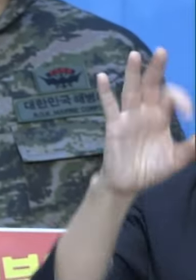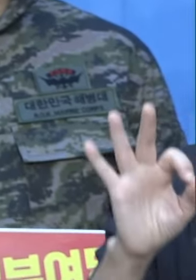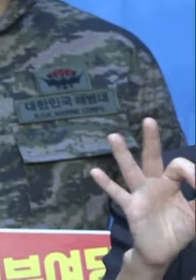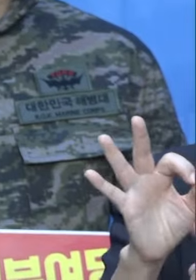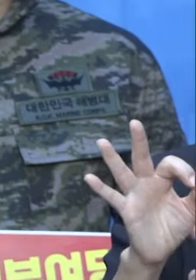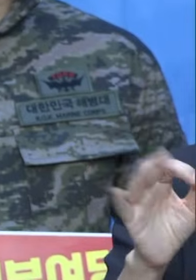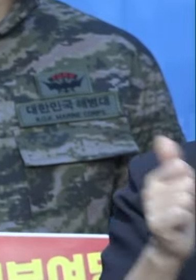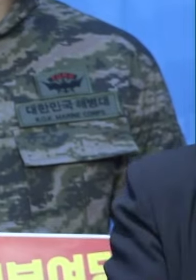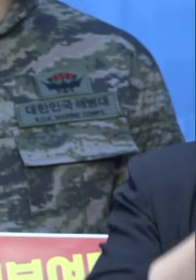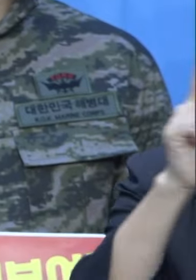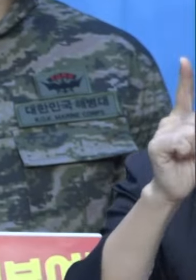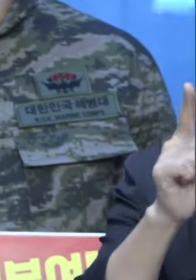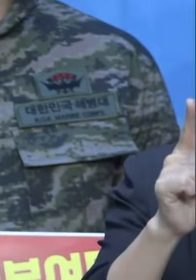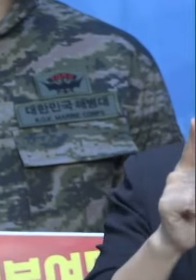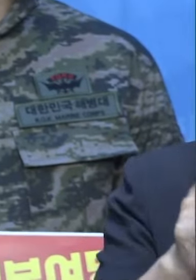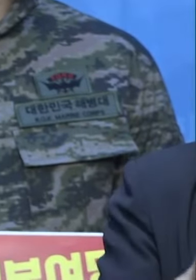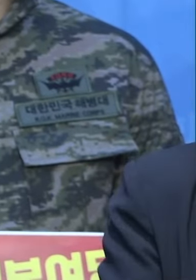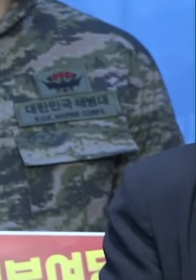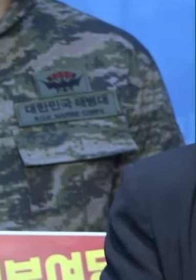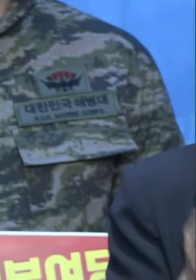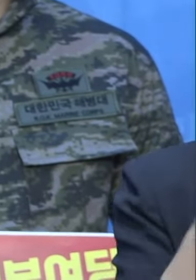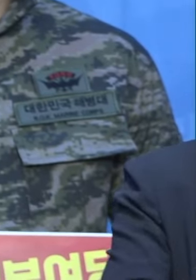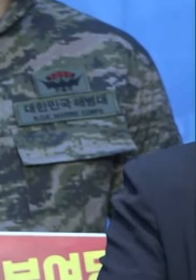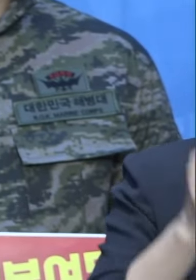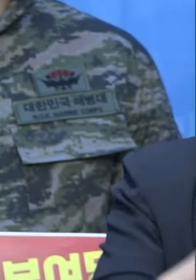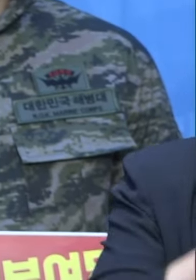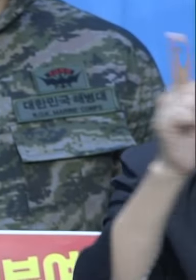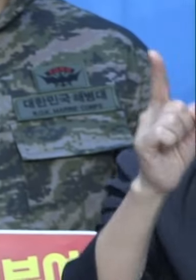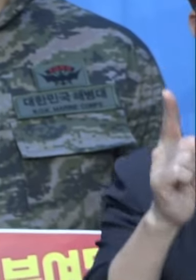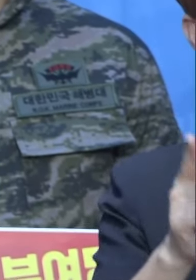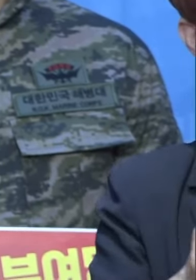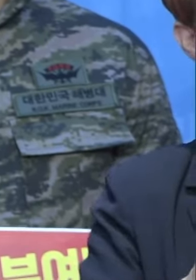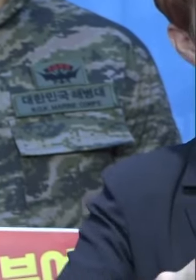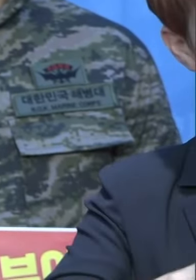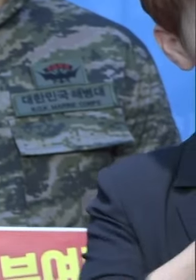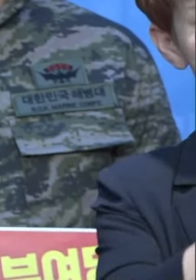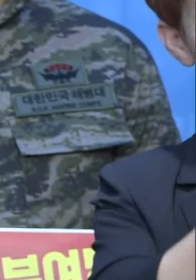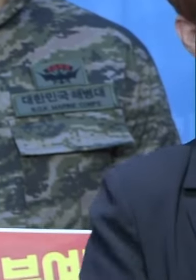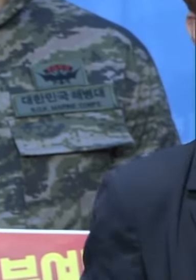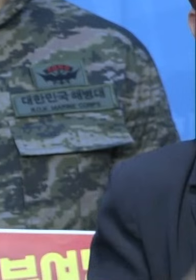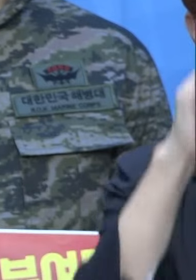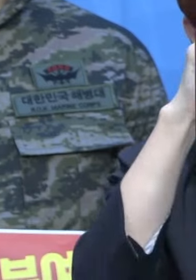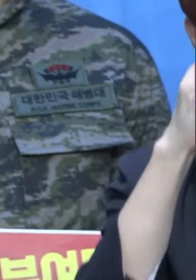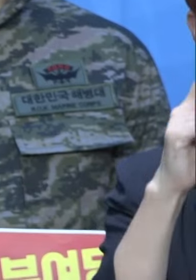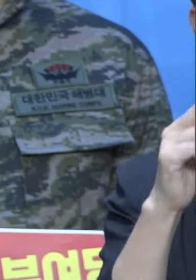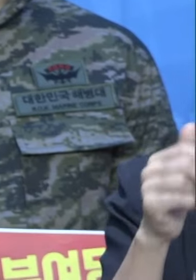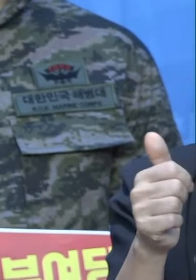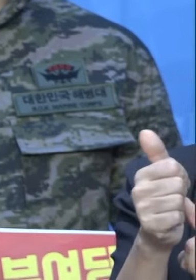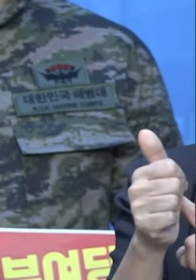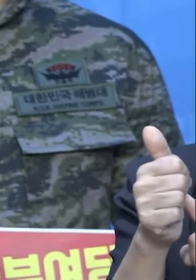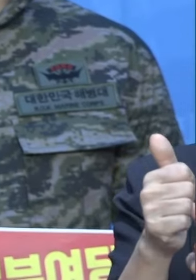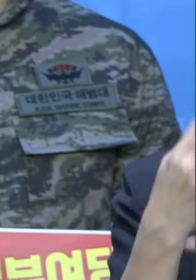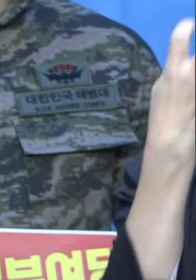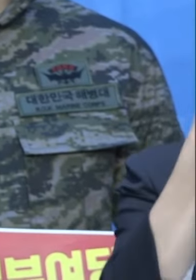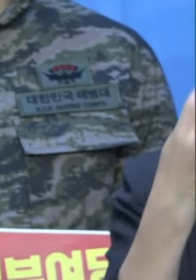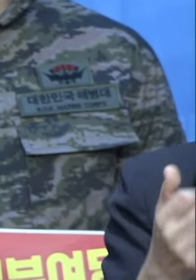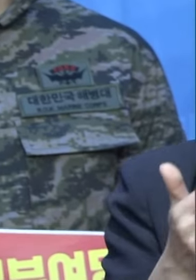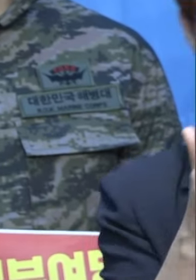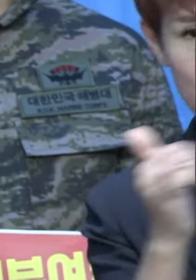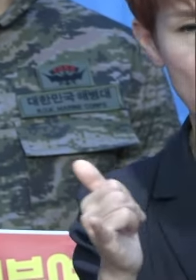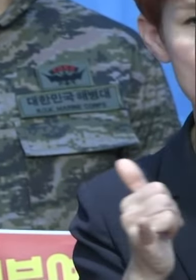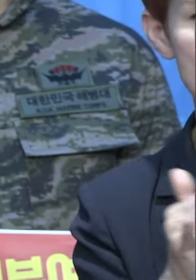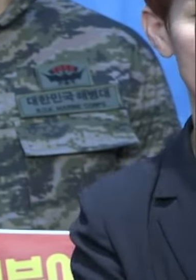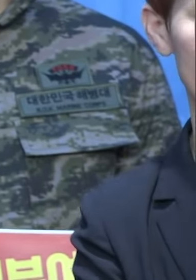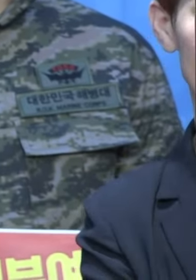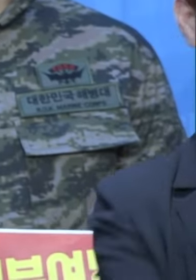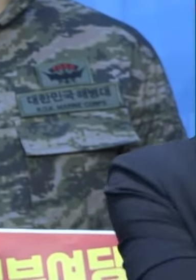전형적인 공소권 남용이라고 생각하고 있고이 박정은 대령의 수사를 방해한 자들은 모두 직권남용으로